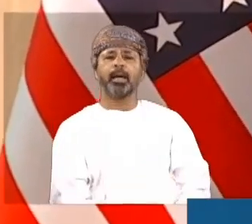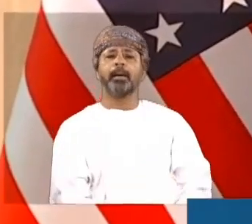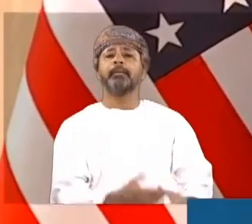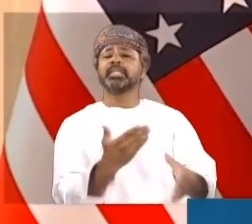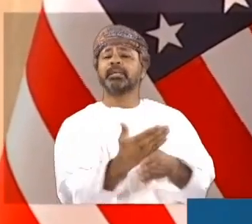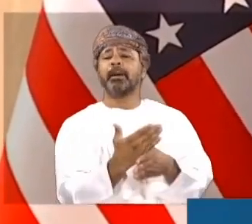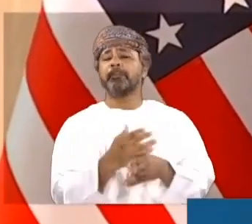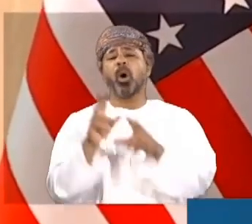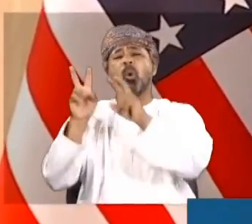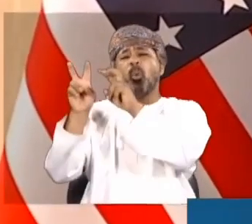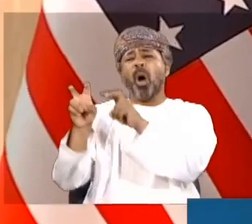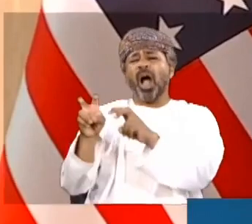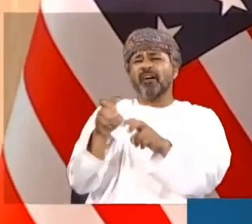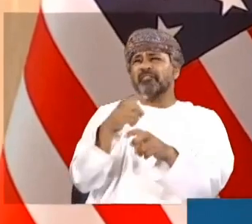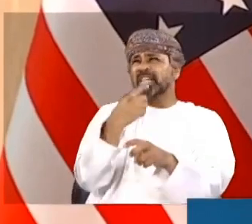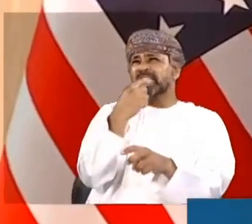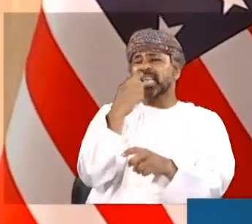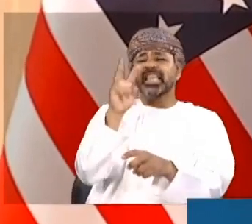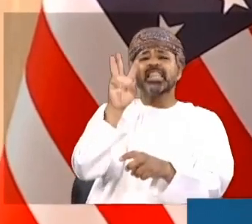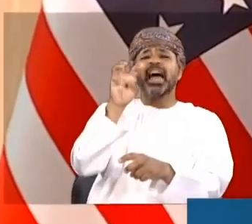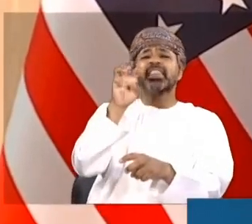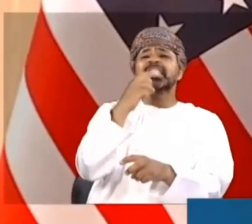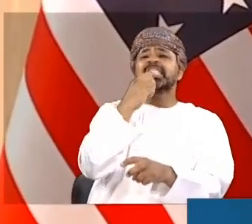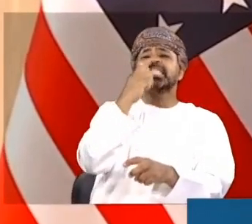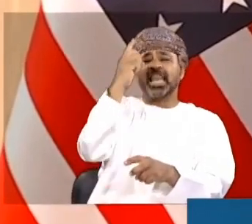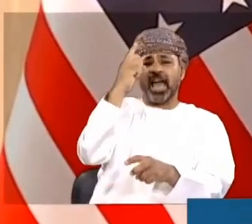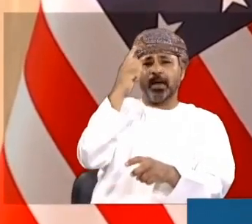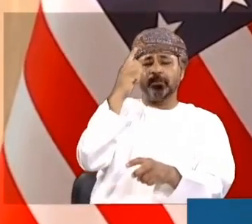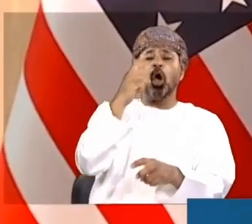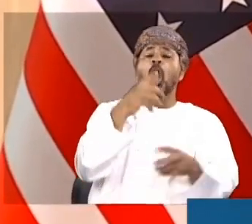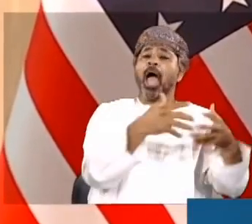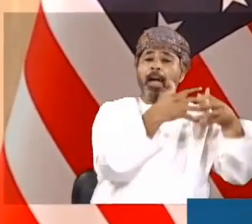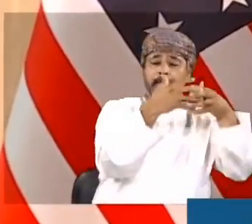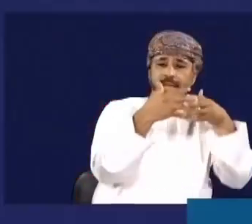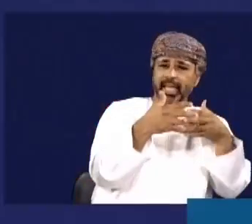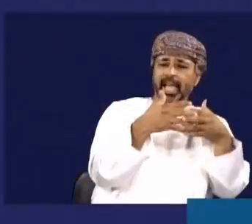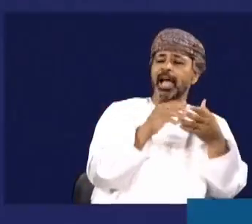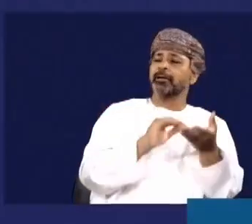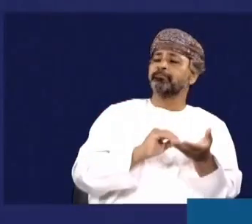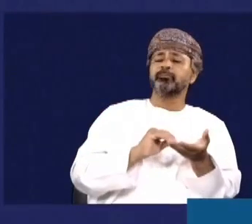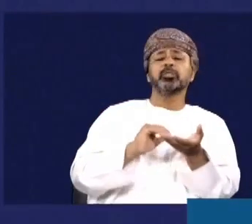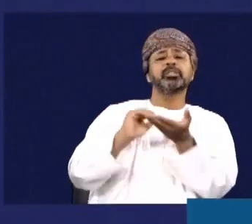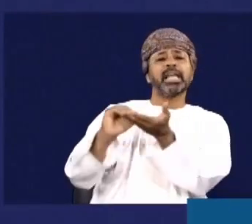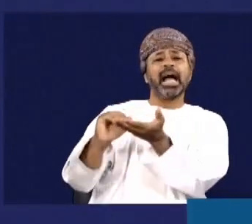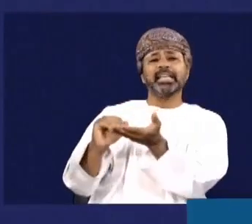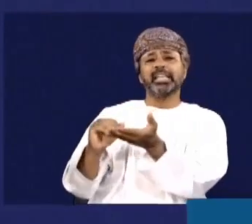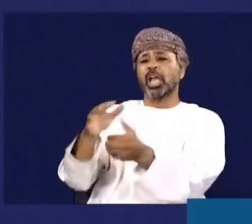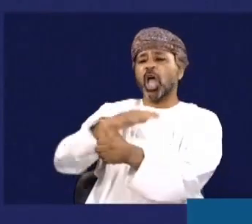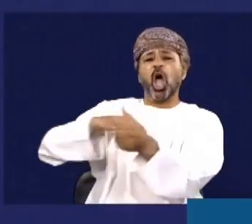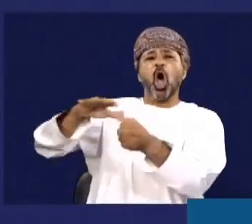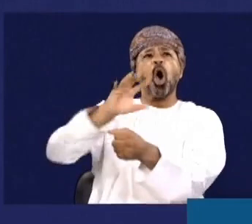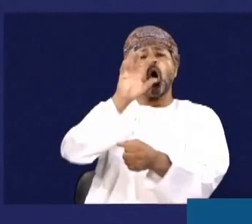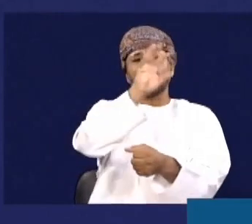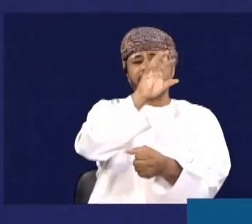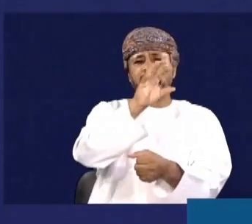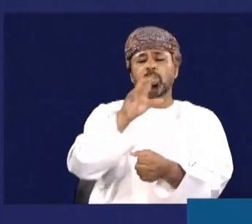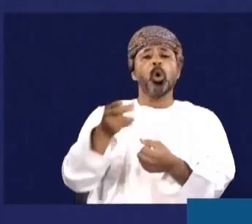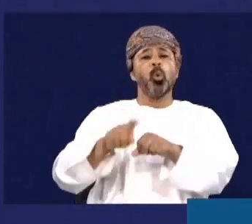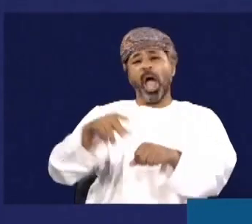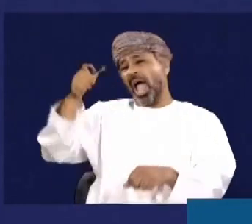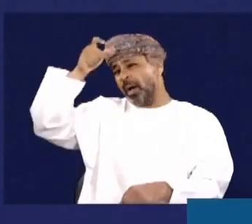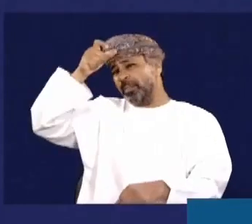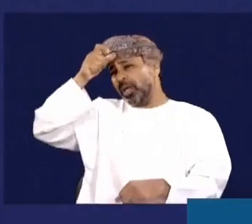بعد حظر دام أكثر من 3 عقود، واشنطن ترفع حظر توريد الأسلحة لقبرص، وأنقرة تحذر